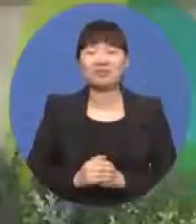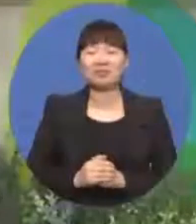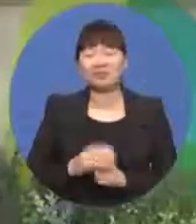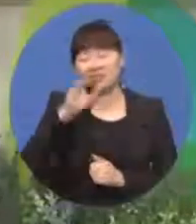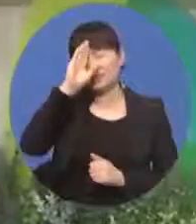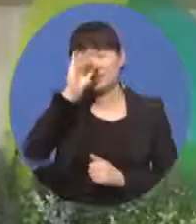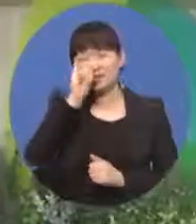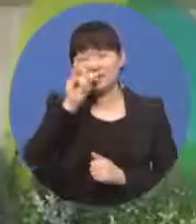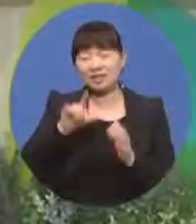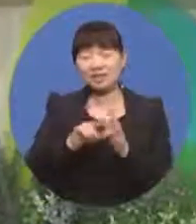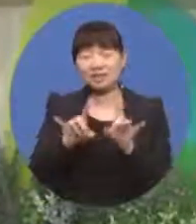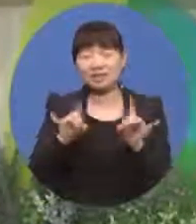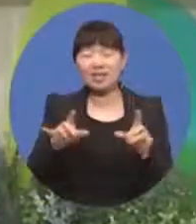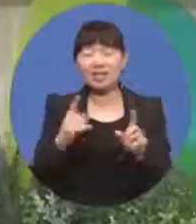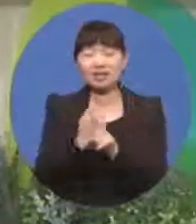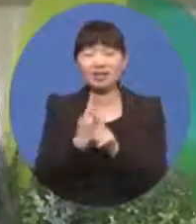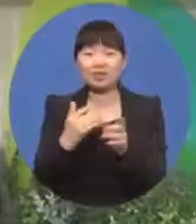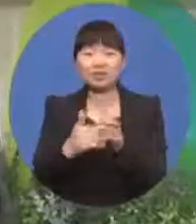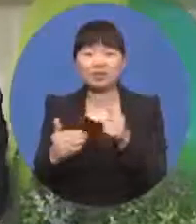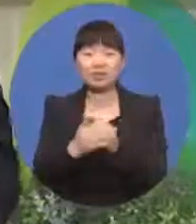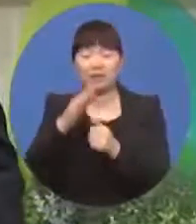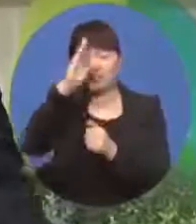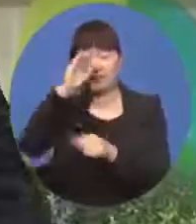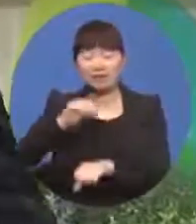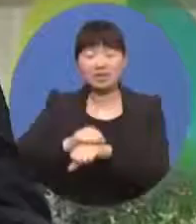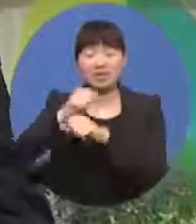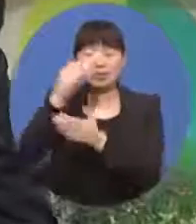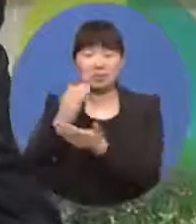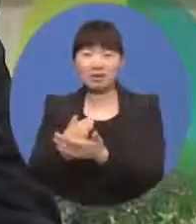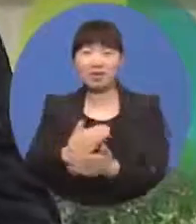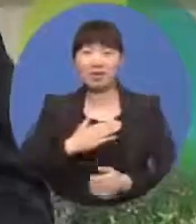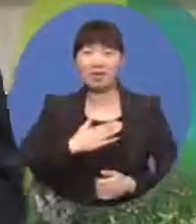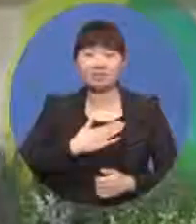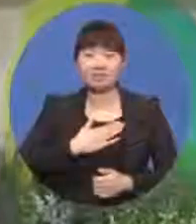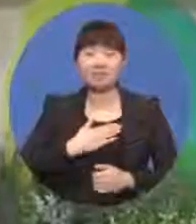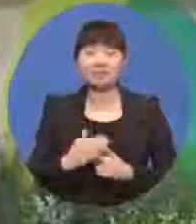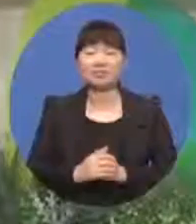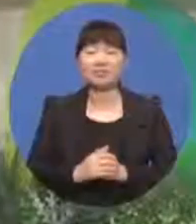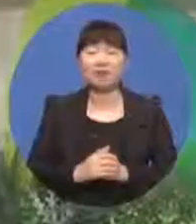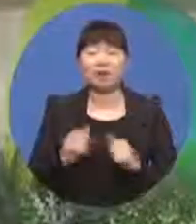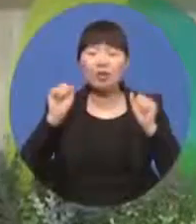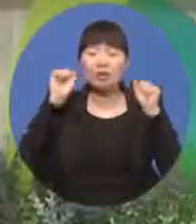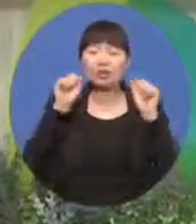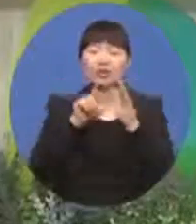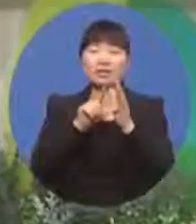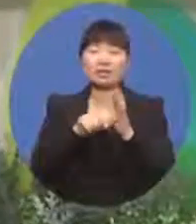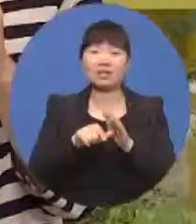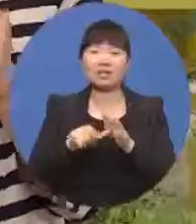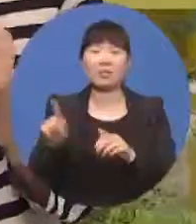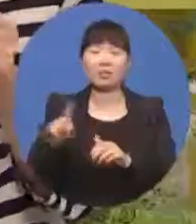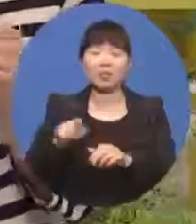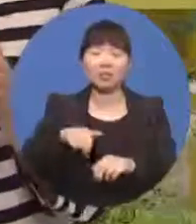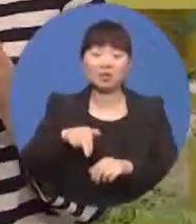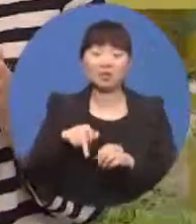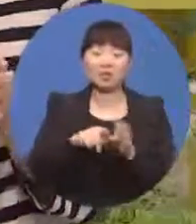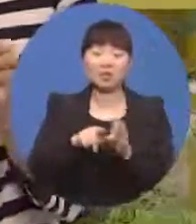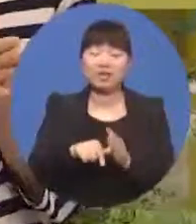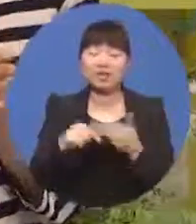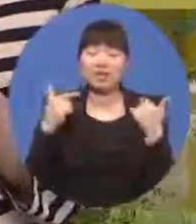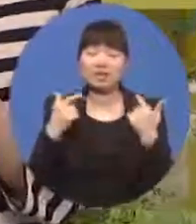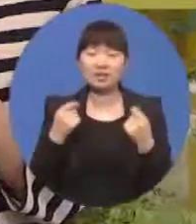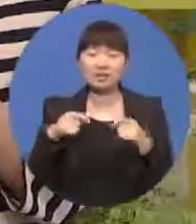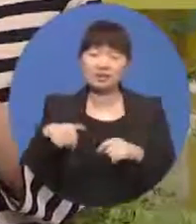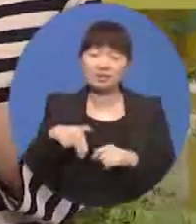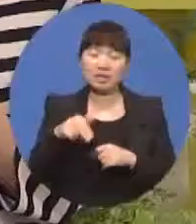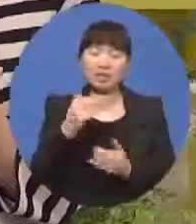질병이 생기면 그때그때 치료해가지고 병을 쌓아두지 마십시오. 네. 이런 점 좋겠습니다. 운동할 때도요. 네. 뭐 이렇게 걷기를 할 때 항상 같은